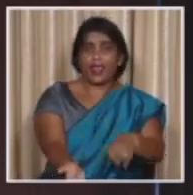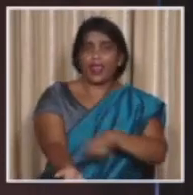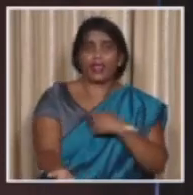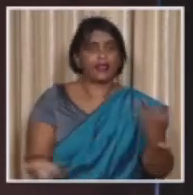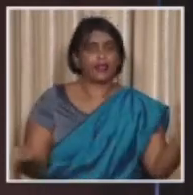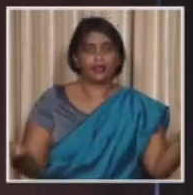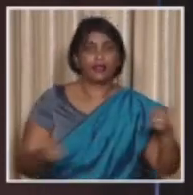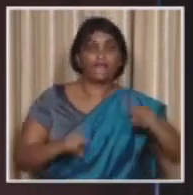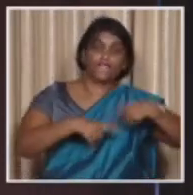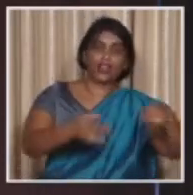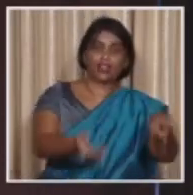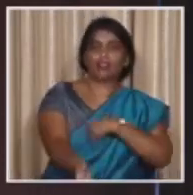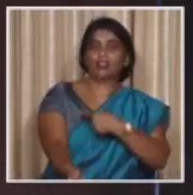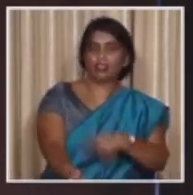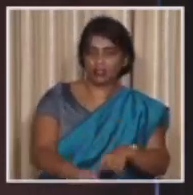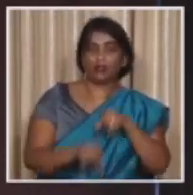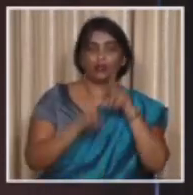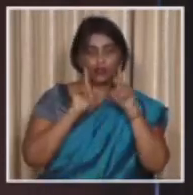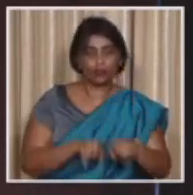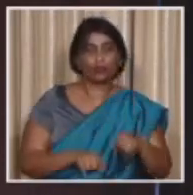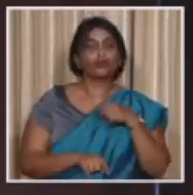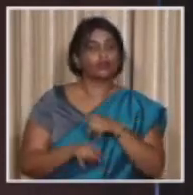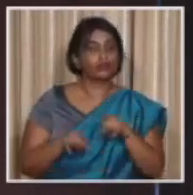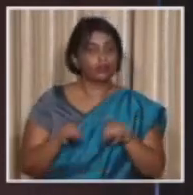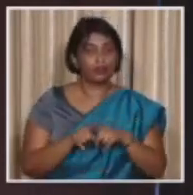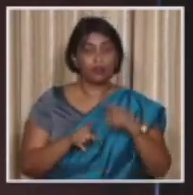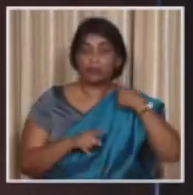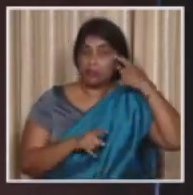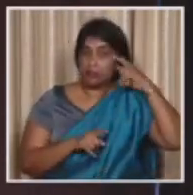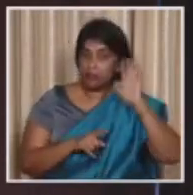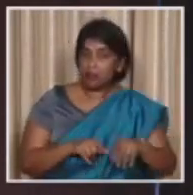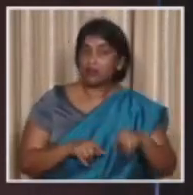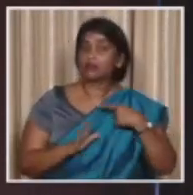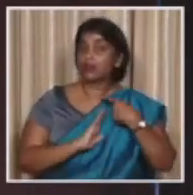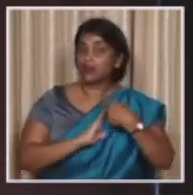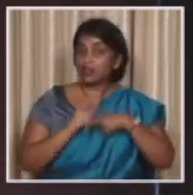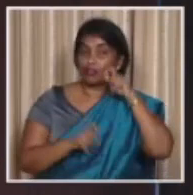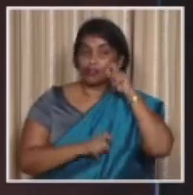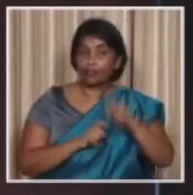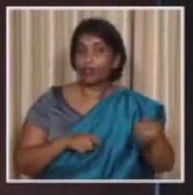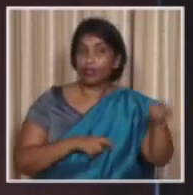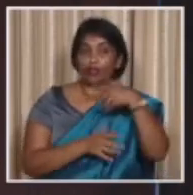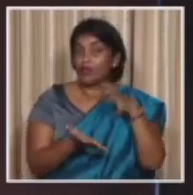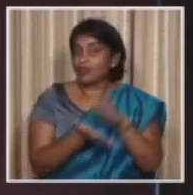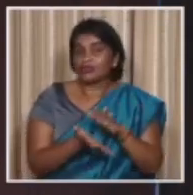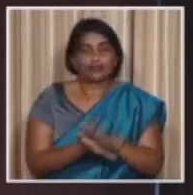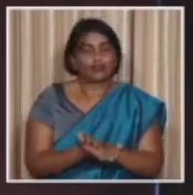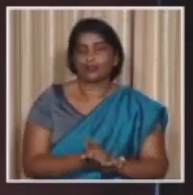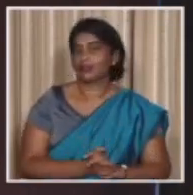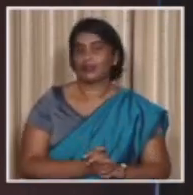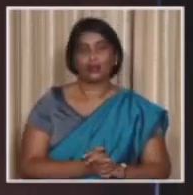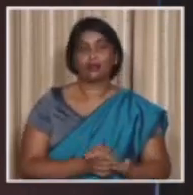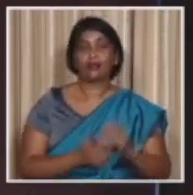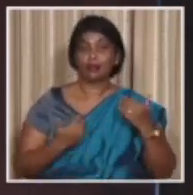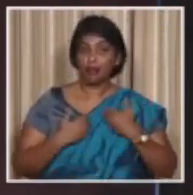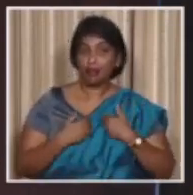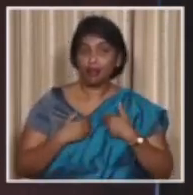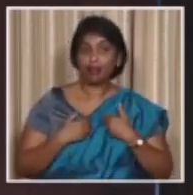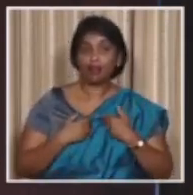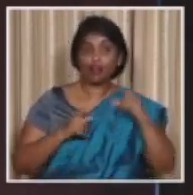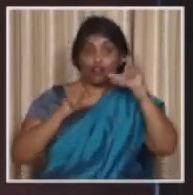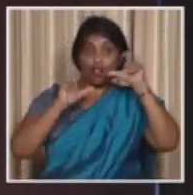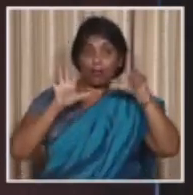දුවන්නේ. වෙන ඒවා දුවන්නේ. ඉතින් ඒ නිසා එතුමාගේ අභිප්‍රාය මේ රටේ ජනතාව සතුටු කිරීම නෙමෙයි. එතුමාගේ